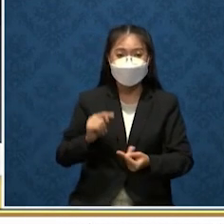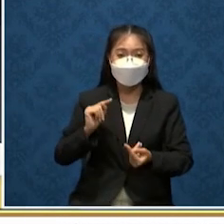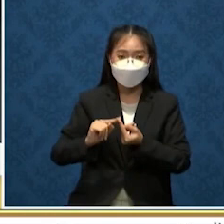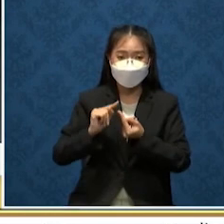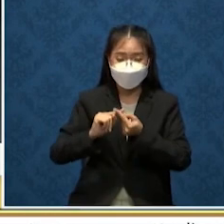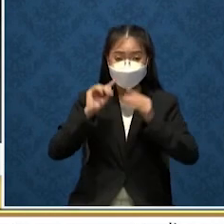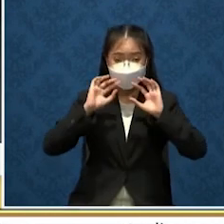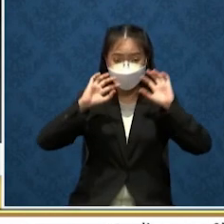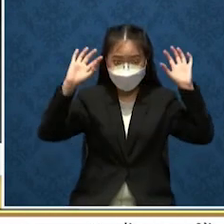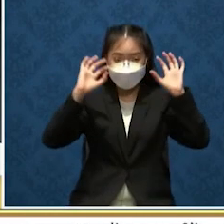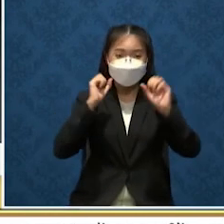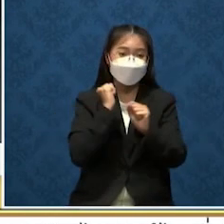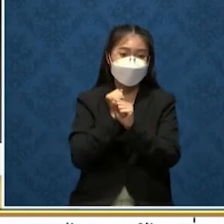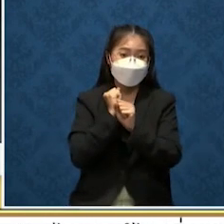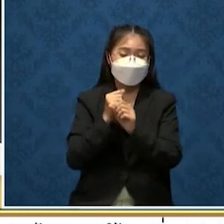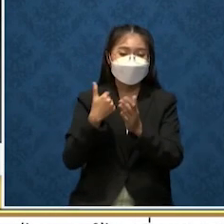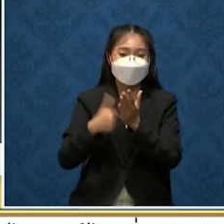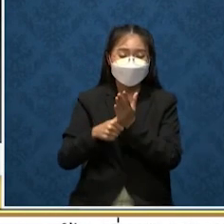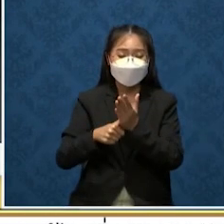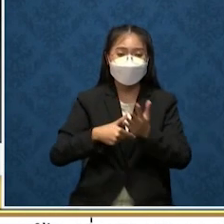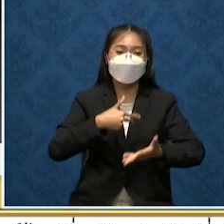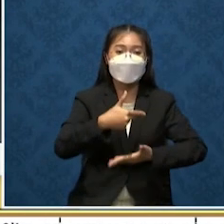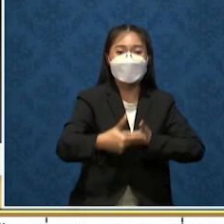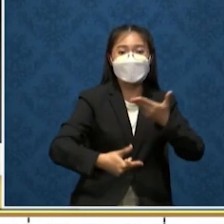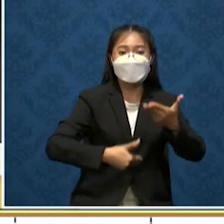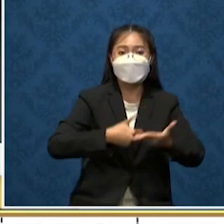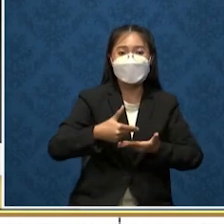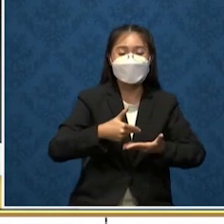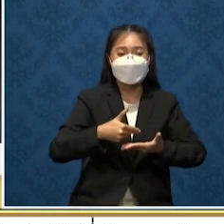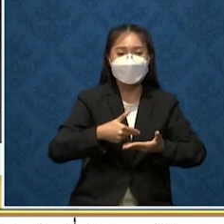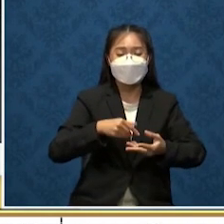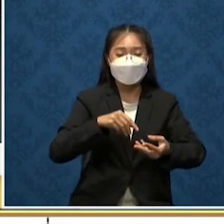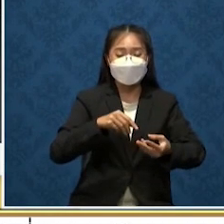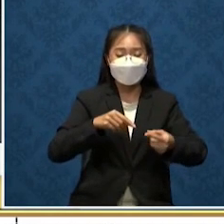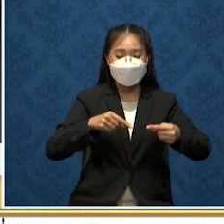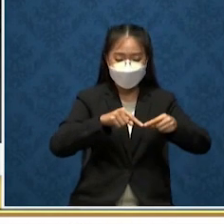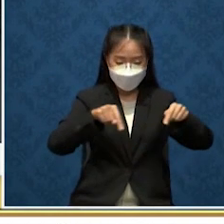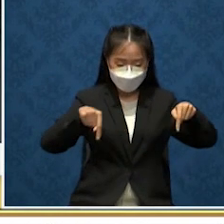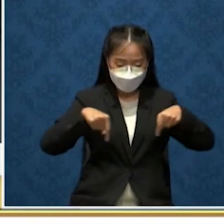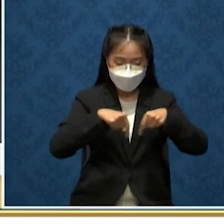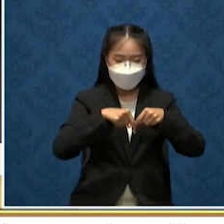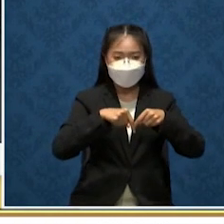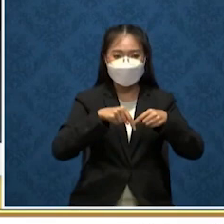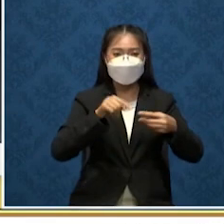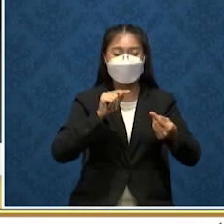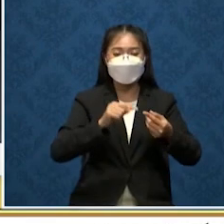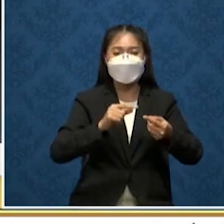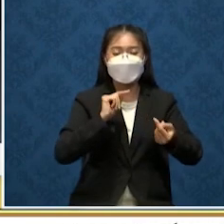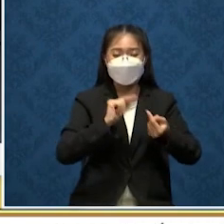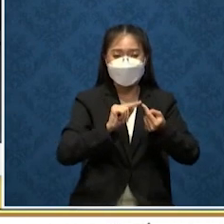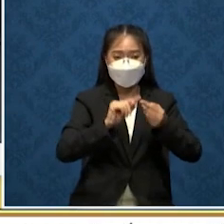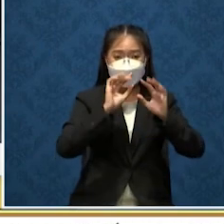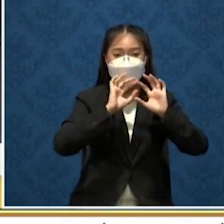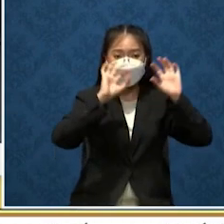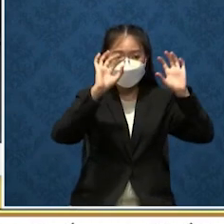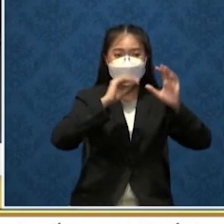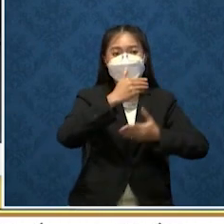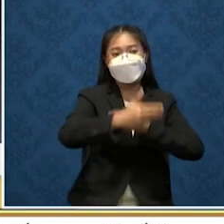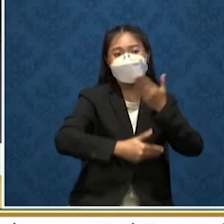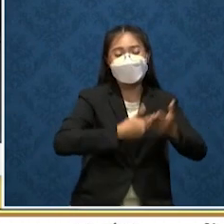พันธบัตรรัฐบาลณปัจจุบันวันที่ 31มกราคม 2566ขายพันธบัตรไปแล้วประมาณ 7.33ล้านล้านบาท